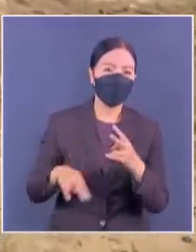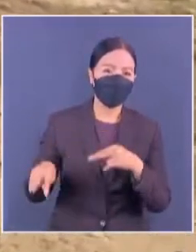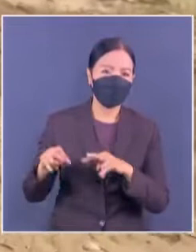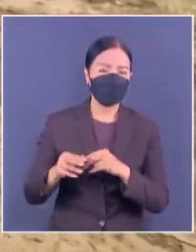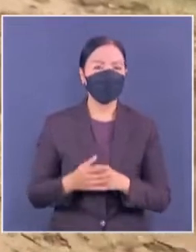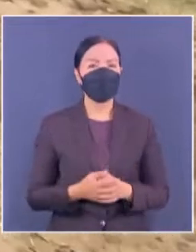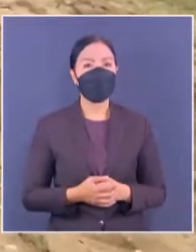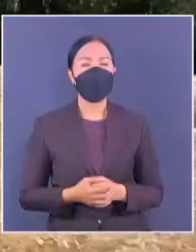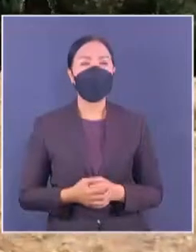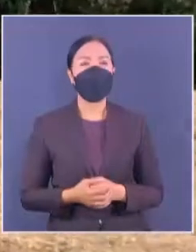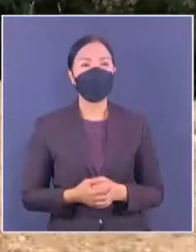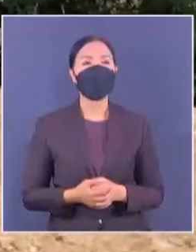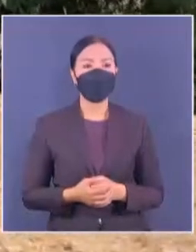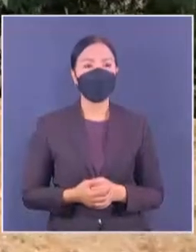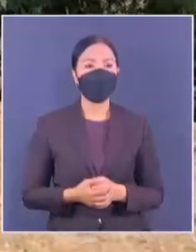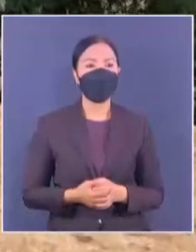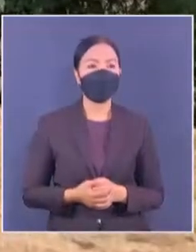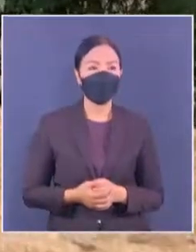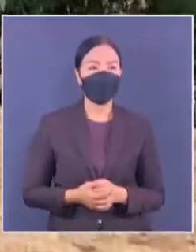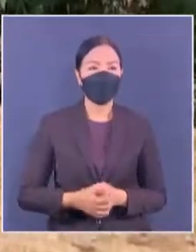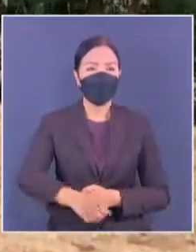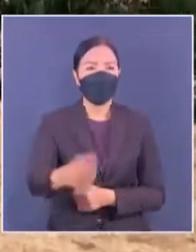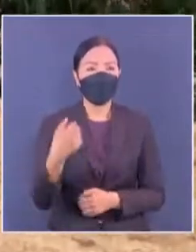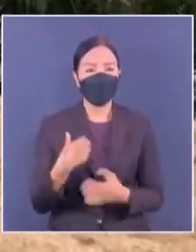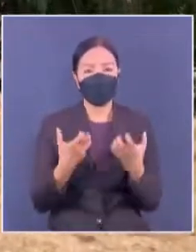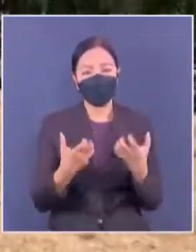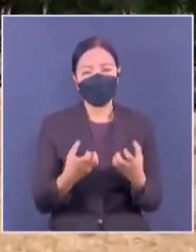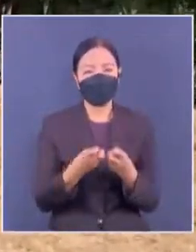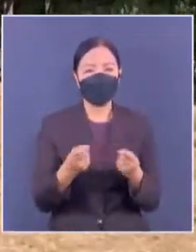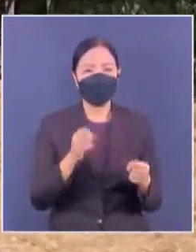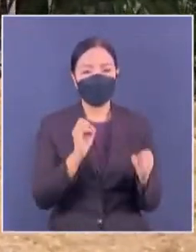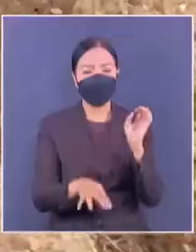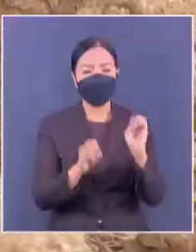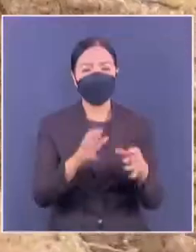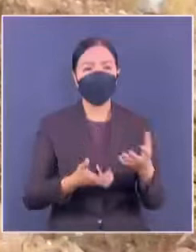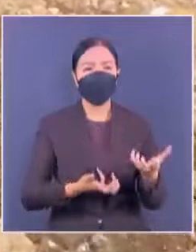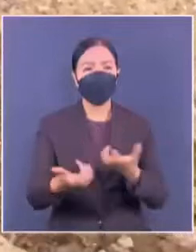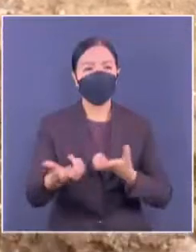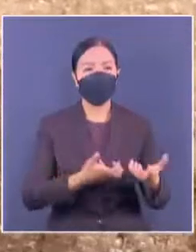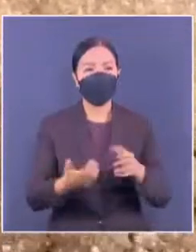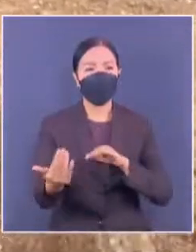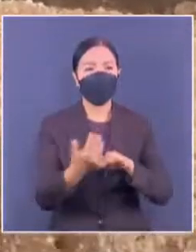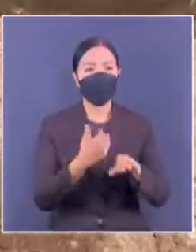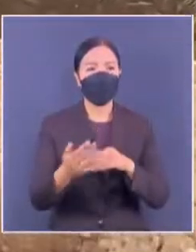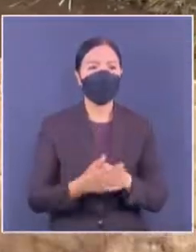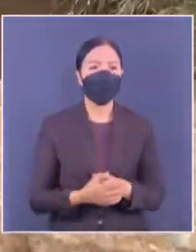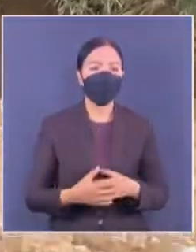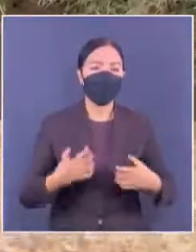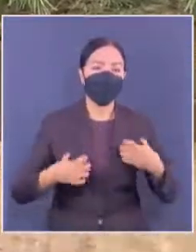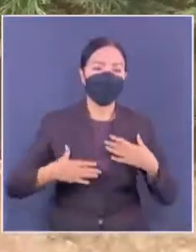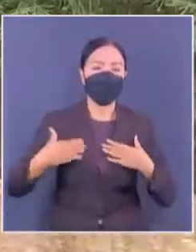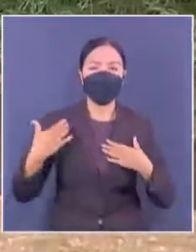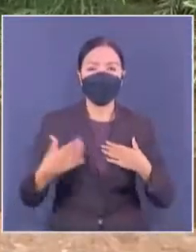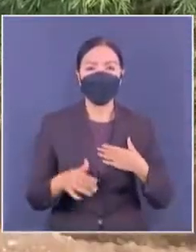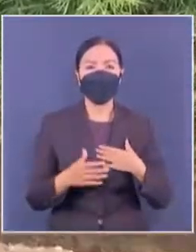ะที่ลูกบ้านจำนวนหนึ่งก็ร้องเรียนครับบอกมีเศษหินเศษทรายเนี่ยตกอยู่บนถนนในหมู่บ้านชาวบ้านเขาเดือดร้อนกันม